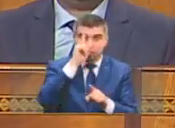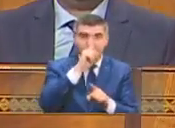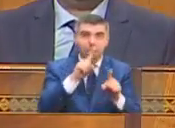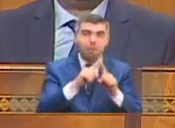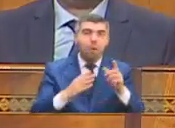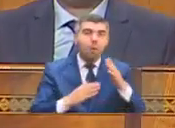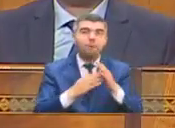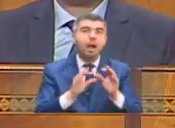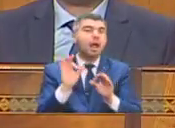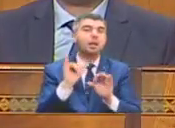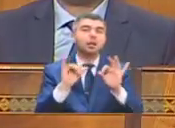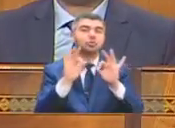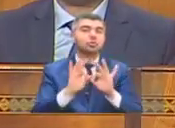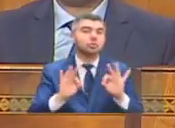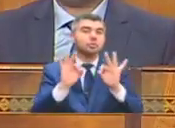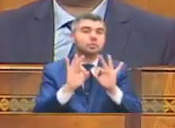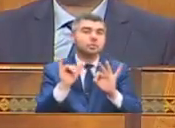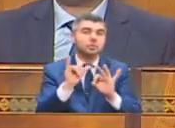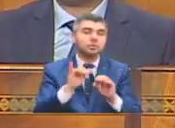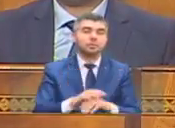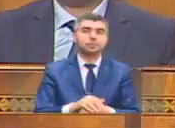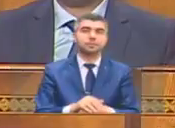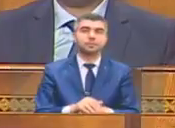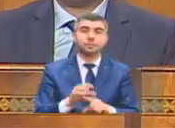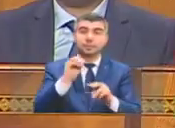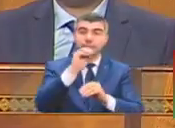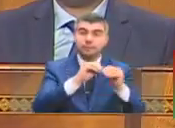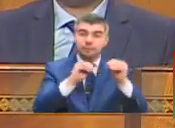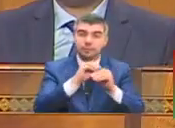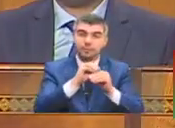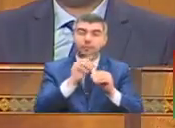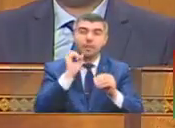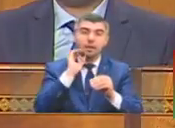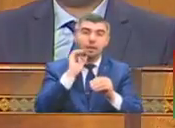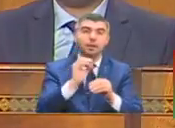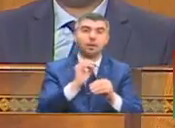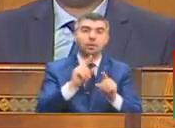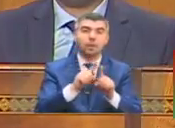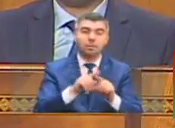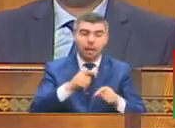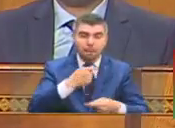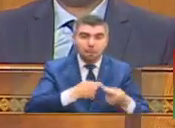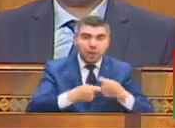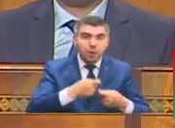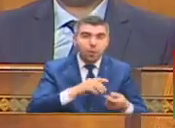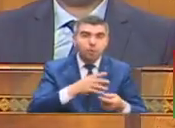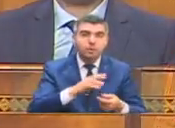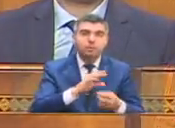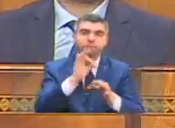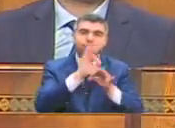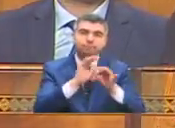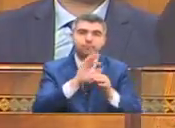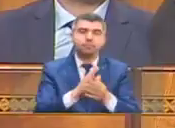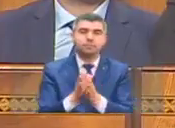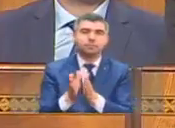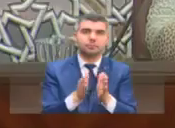أيضا هناك ضرورة إصلاح مختلف الشبكات والصهاريج المستعملة من طرف المكتب الوطني للكهرباء والمحصلة للشرب.